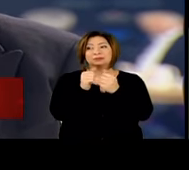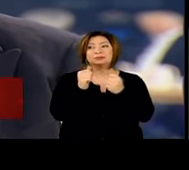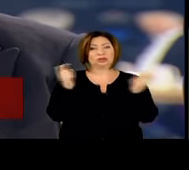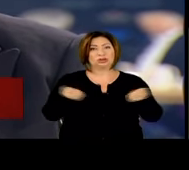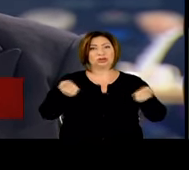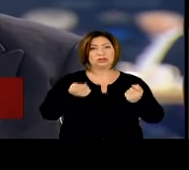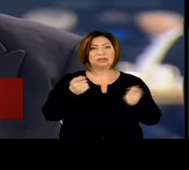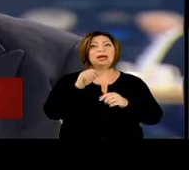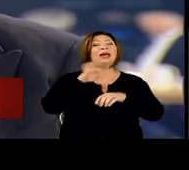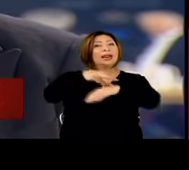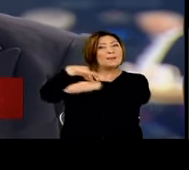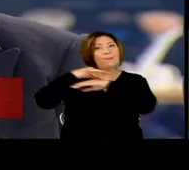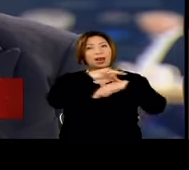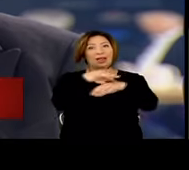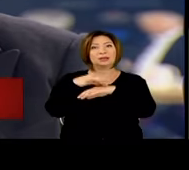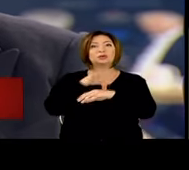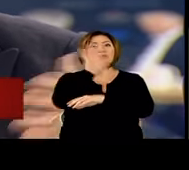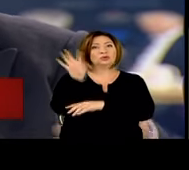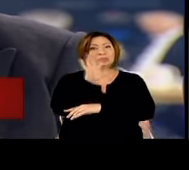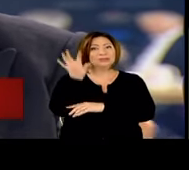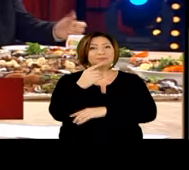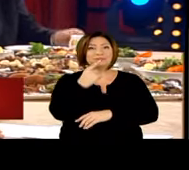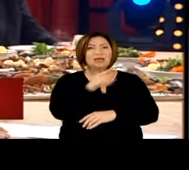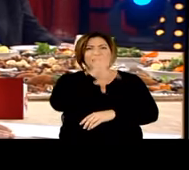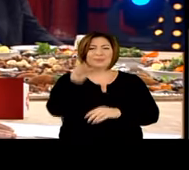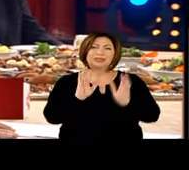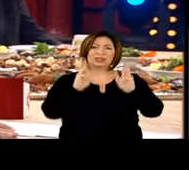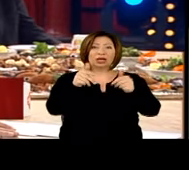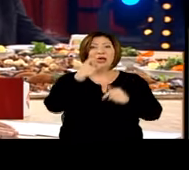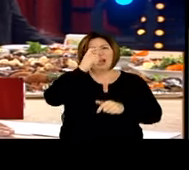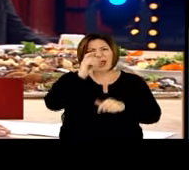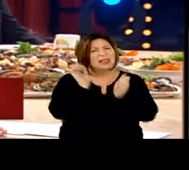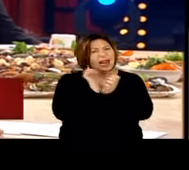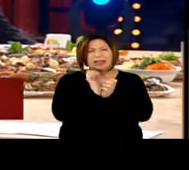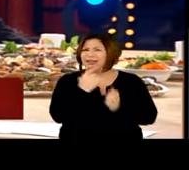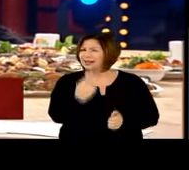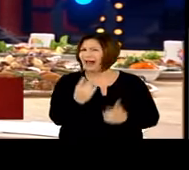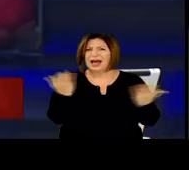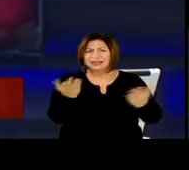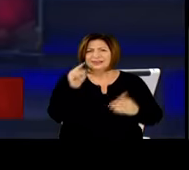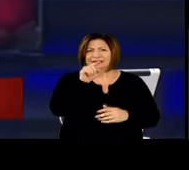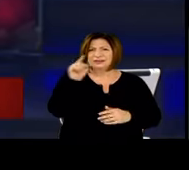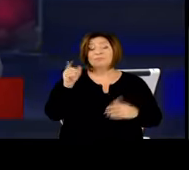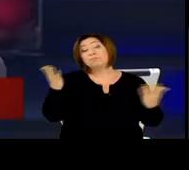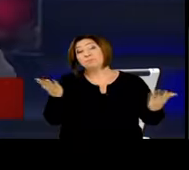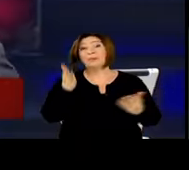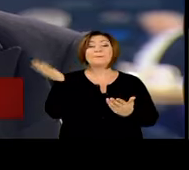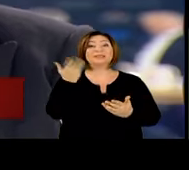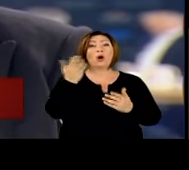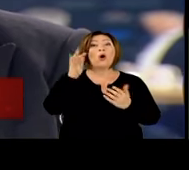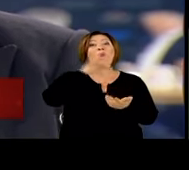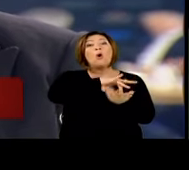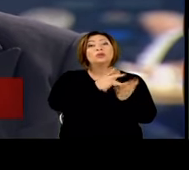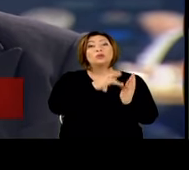Onlarla rehberlik, turizm hayatı deyince hepsi geçerdi. Kraliyet aileleri derken hangi kraliyet aileleri? Mesela Orta Doğu'nun